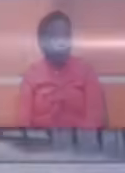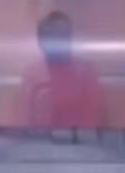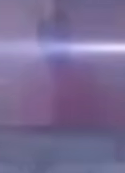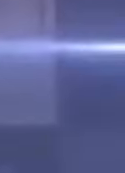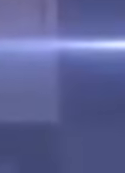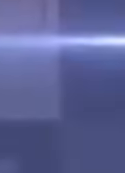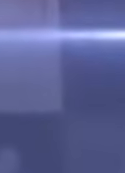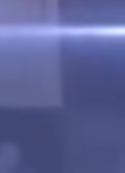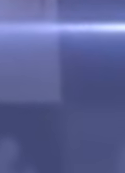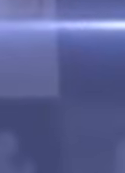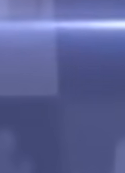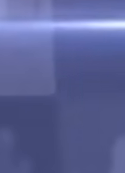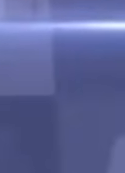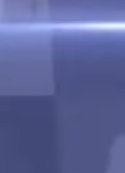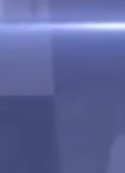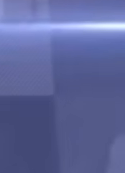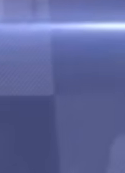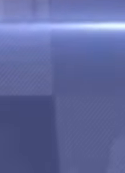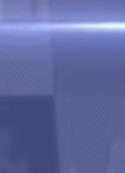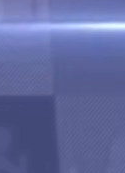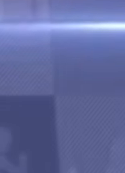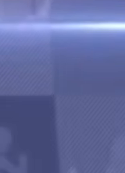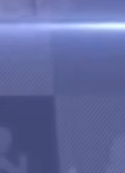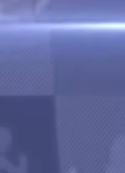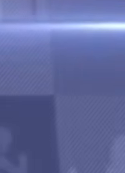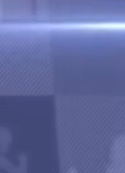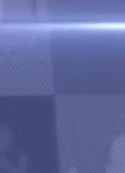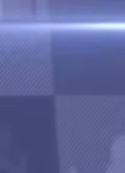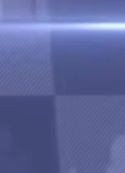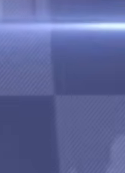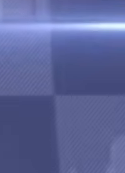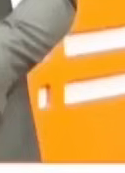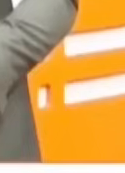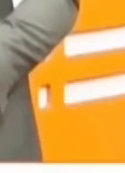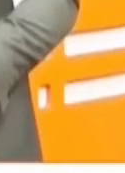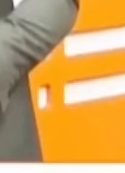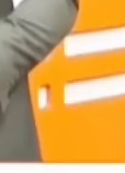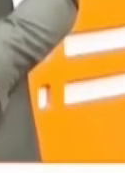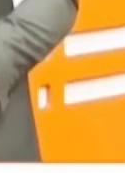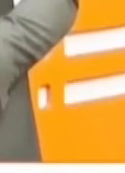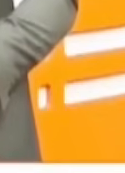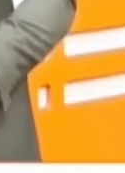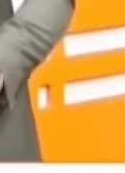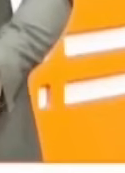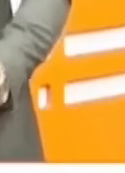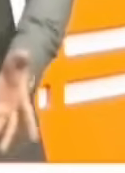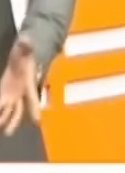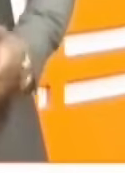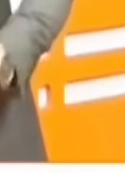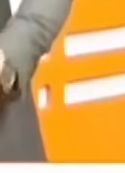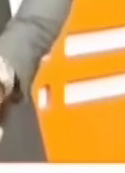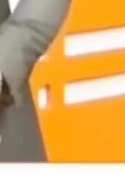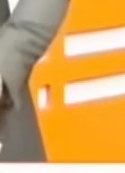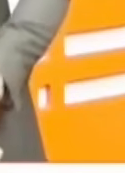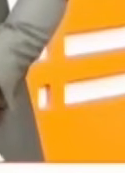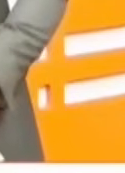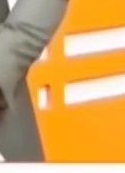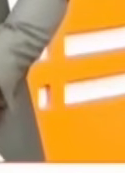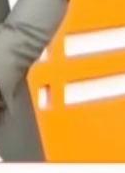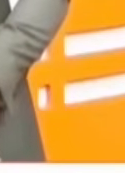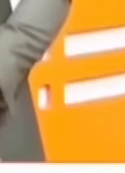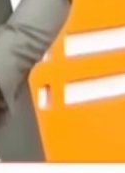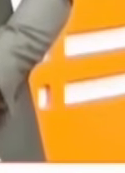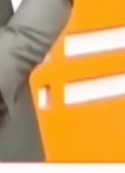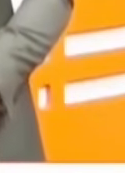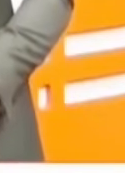ku Rabukedde TV. Luvuro Lorian necho cha chibi mizanyo hagatari konfufu